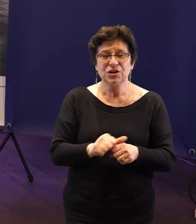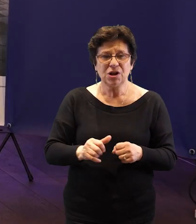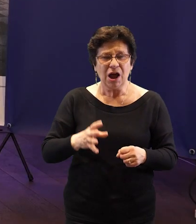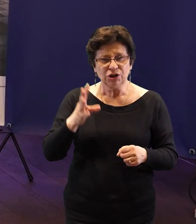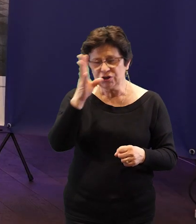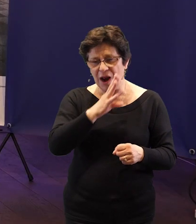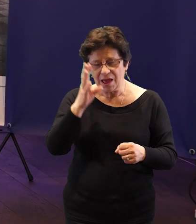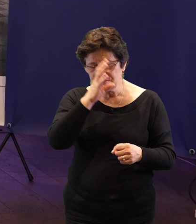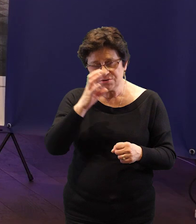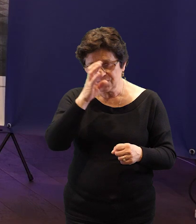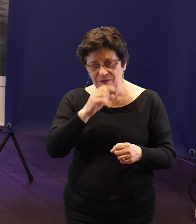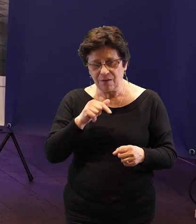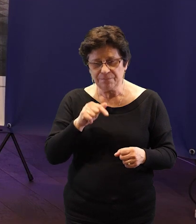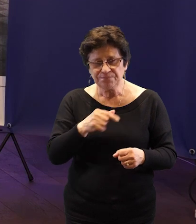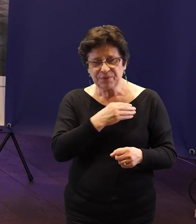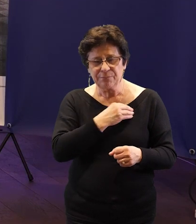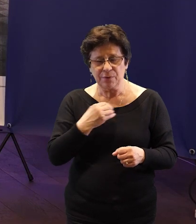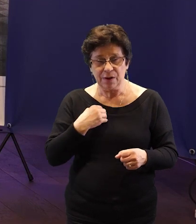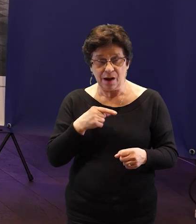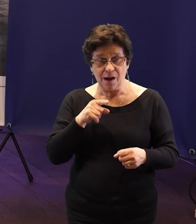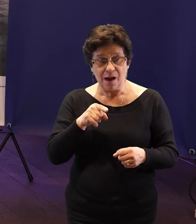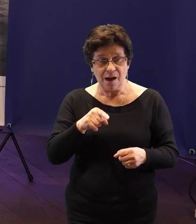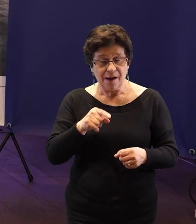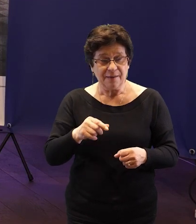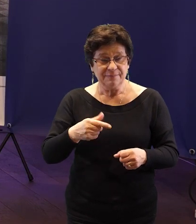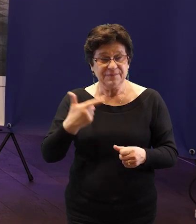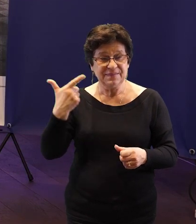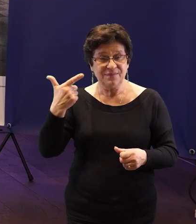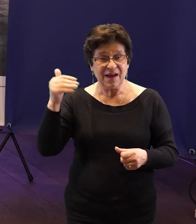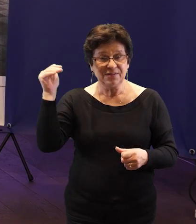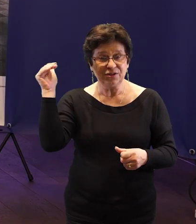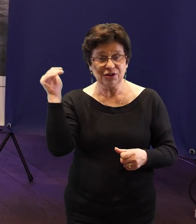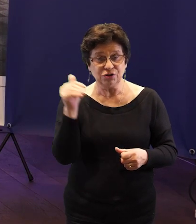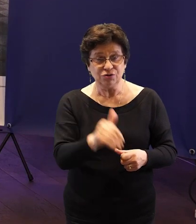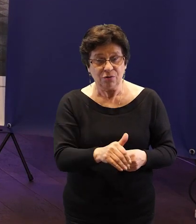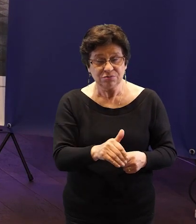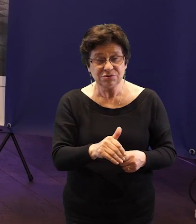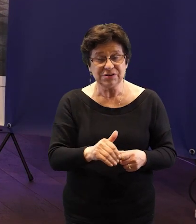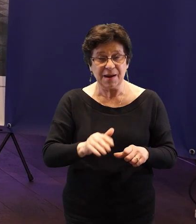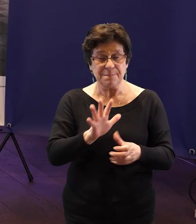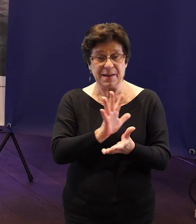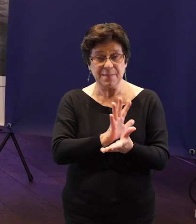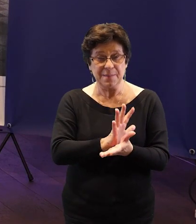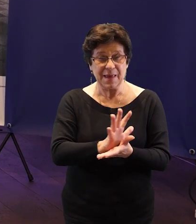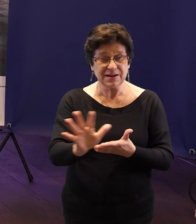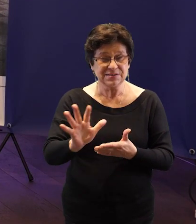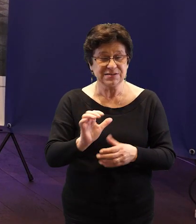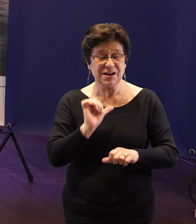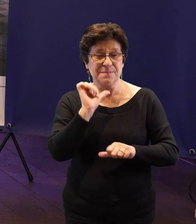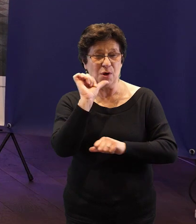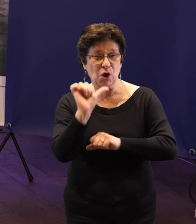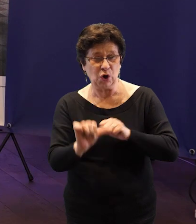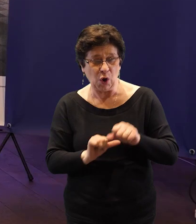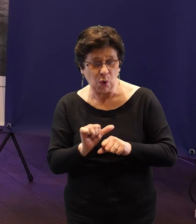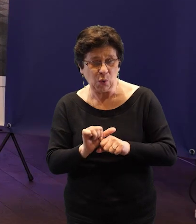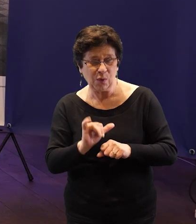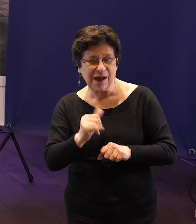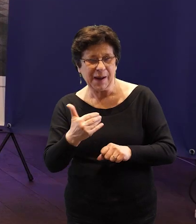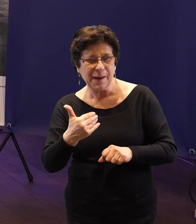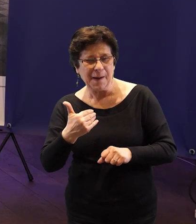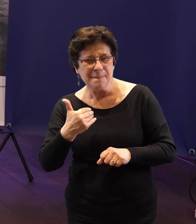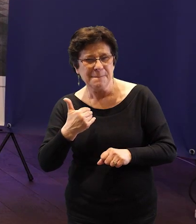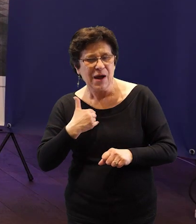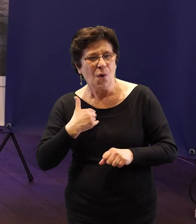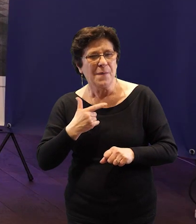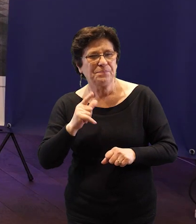w Polsce w 2015 roku związane ze złotym pociągiem, to było nic w stosunku do tego,